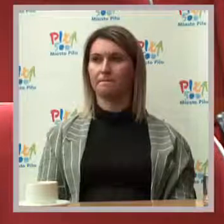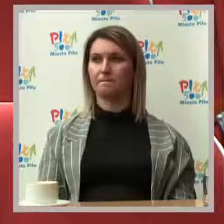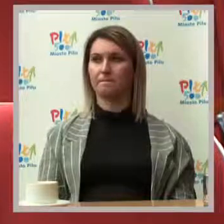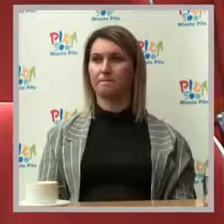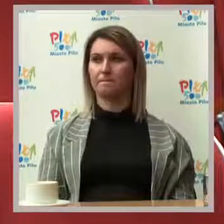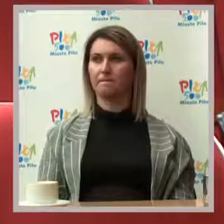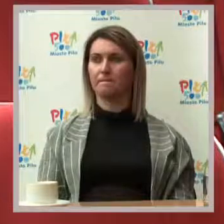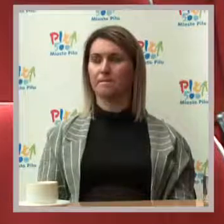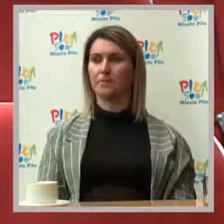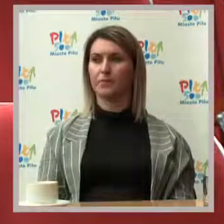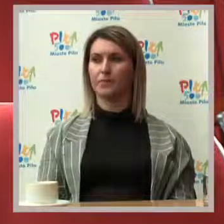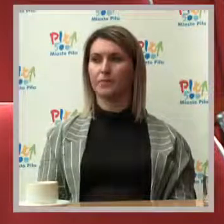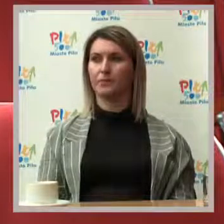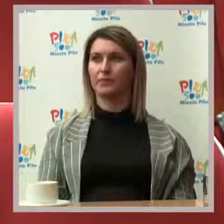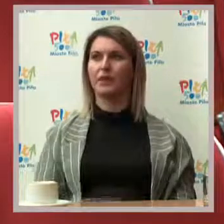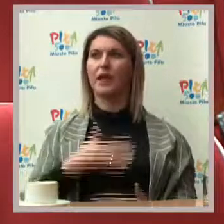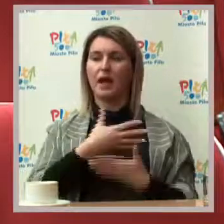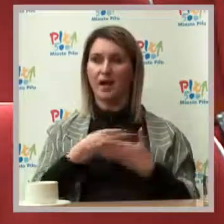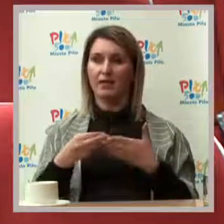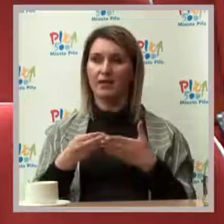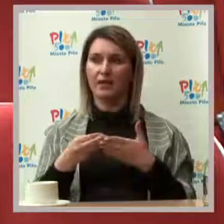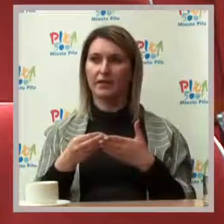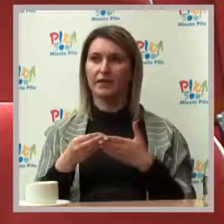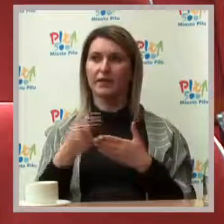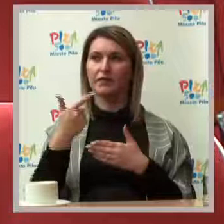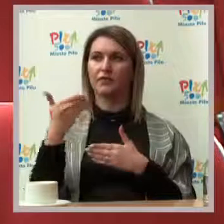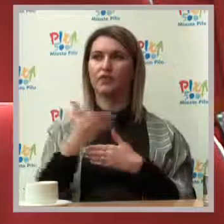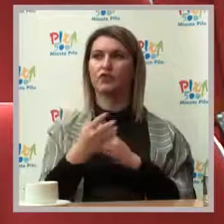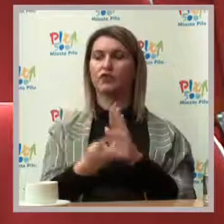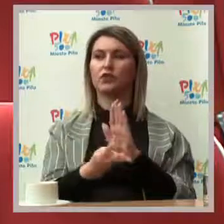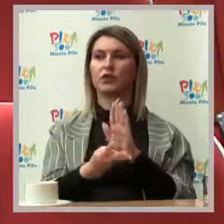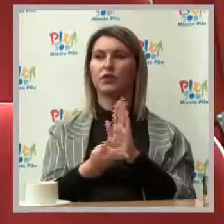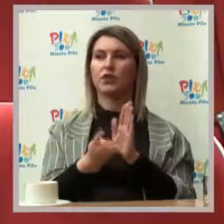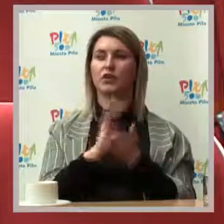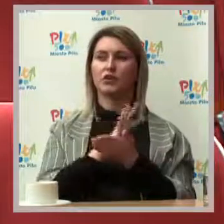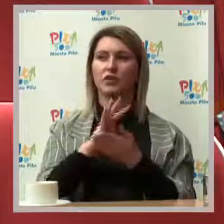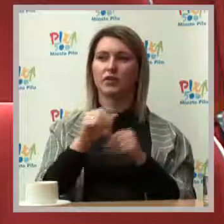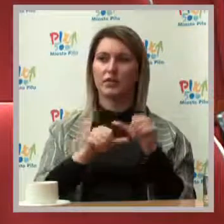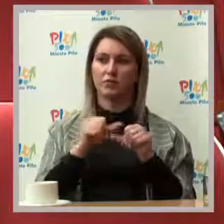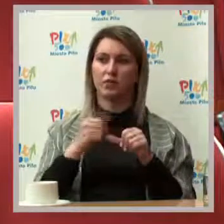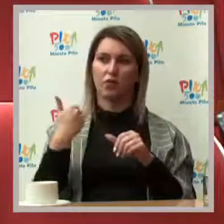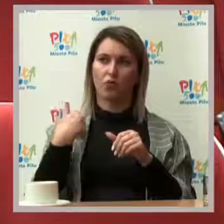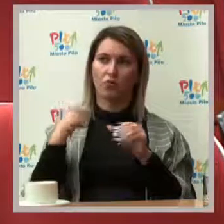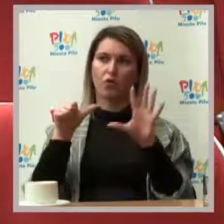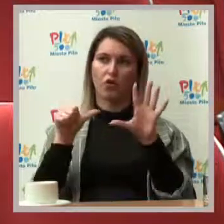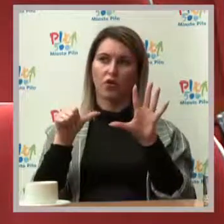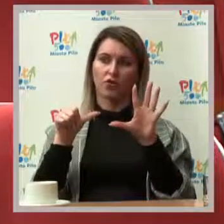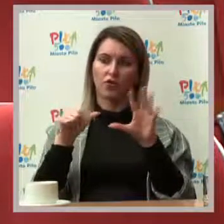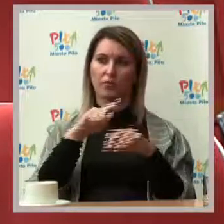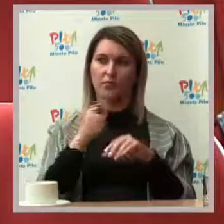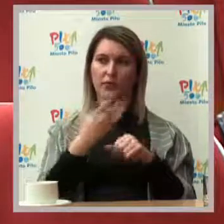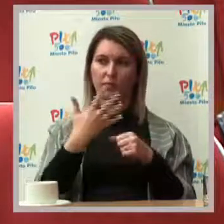nam rosną. W roku 2014 były one dosyć wysokie, potem nam w 2015 spadły i od tego momentu następuje